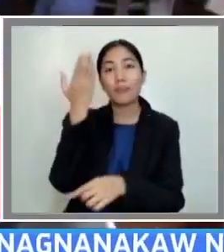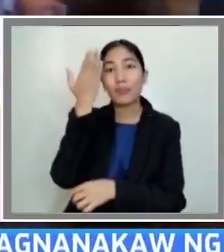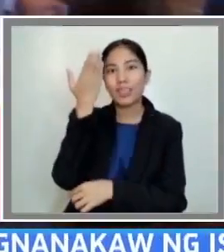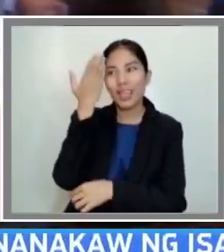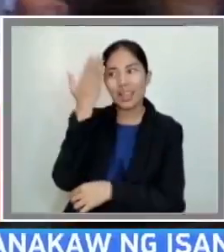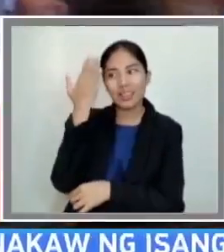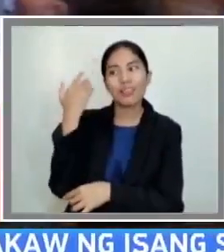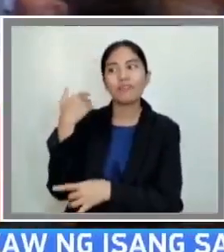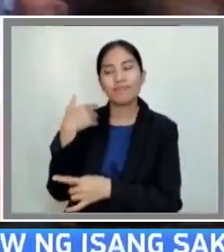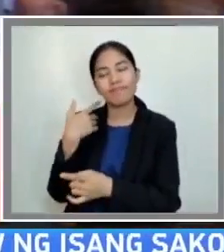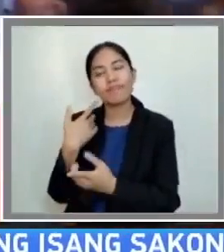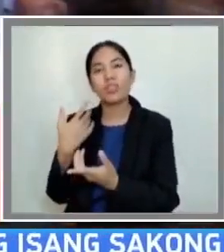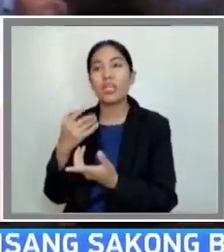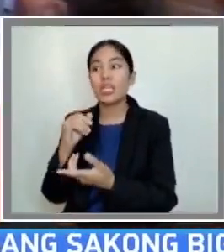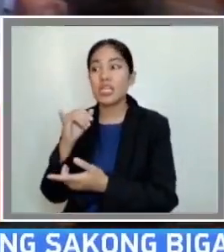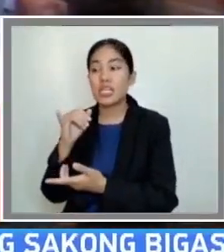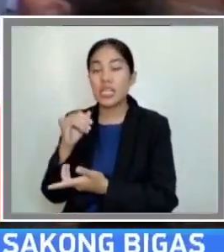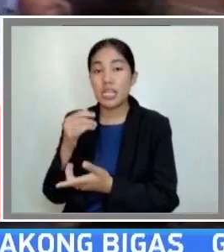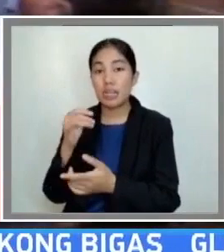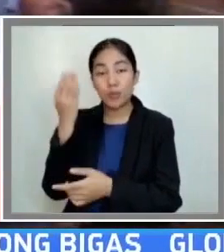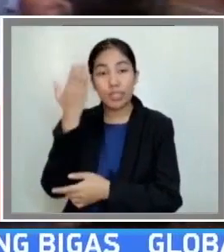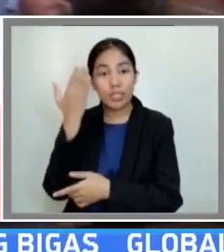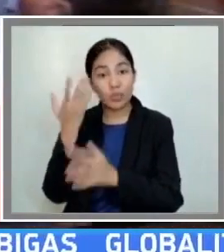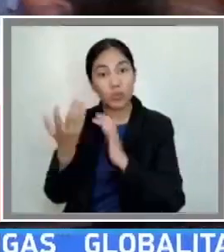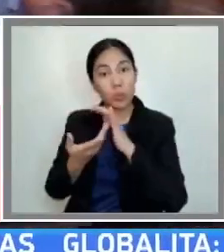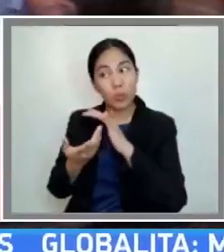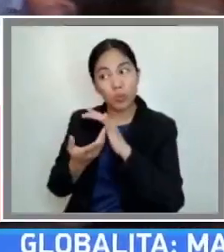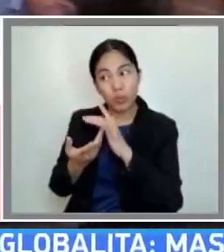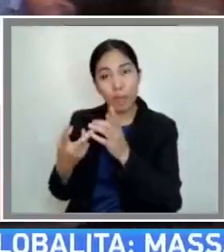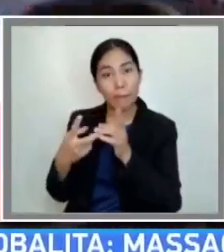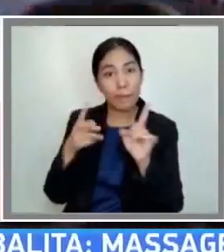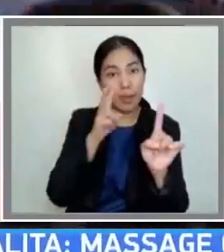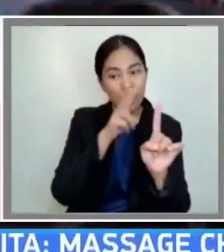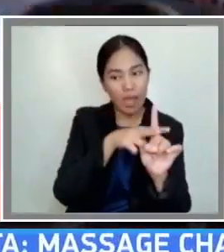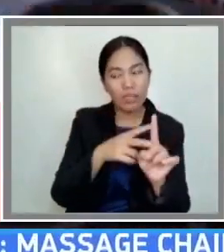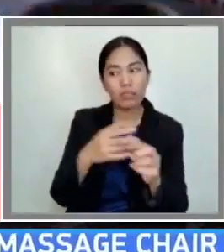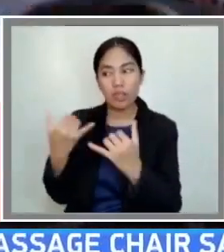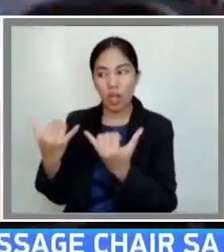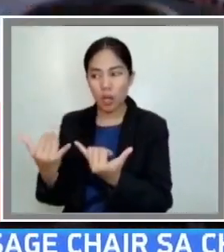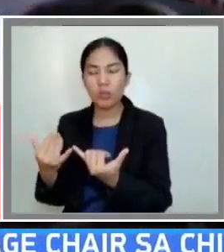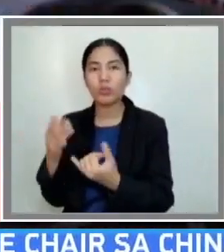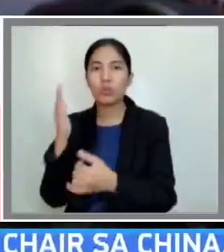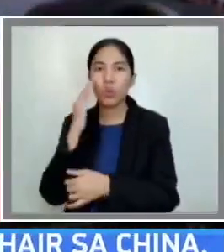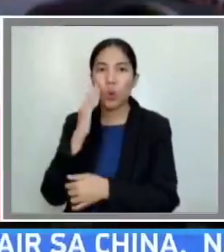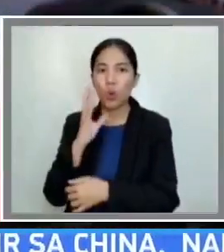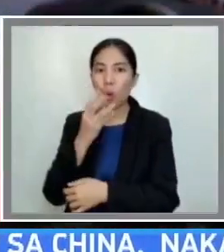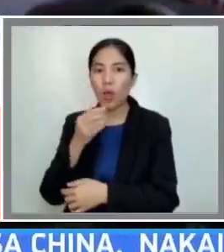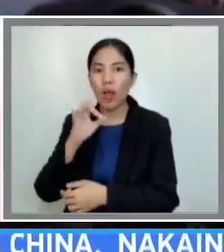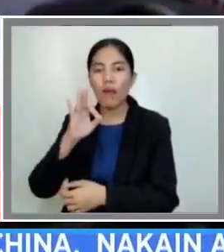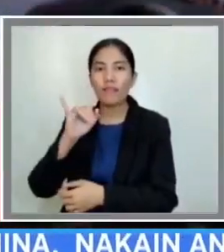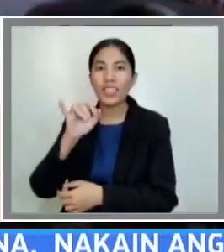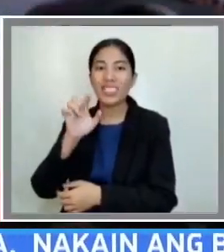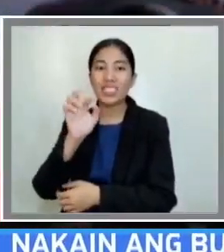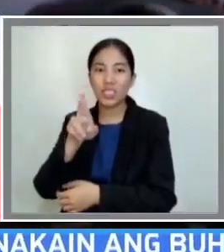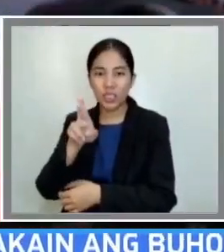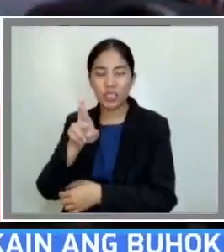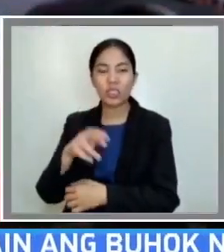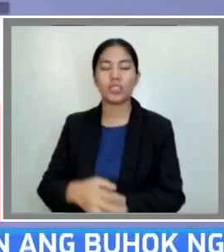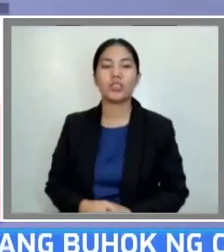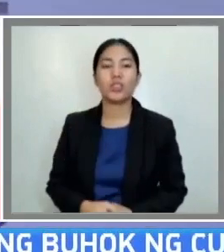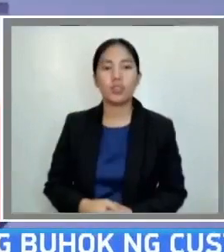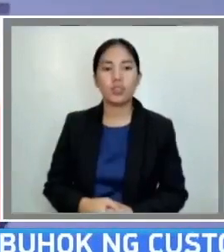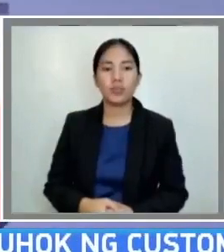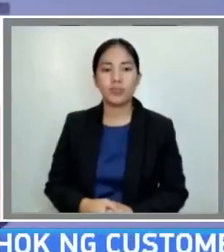na may mga nanghihingi ng pera sa mga driver para hindi na sila pumila tulad sa pagkuha ng plaka. 200 piso raw ang